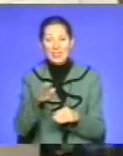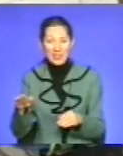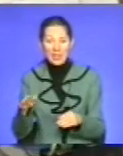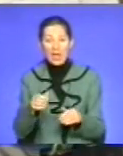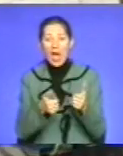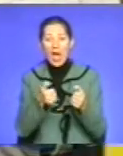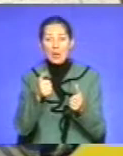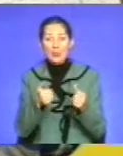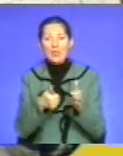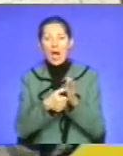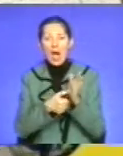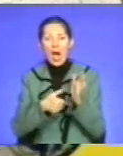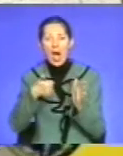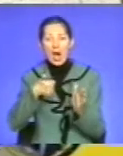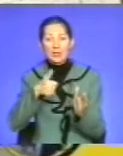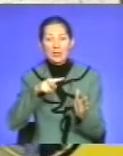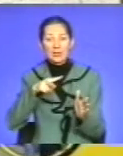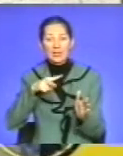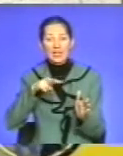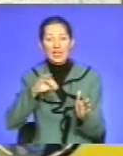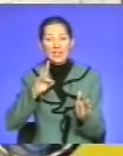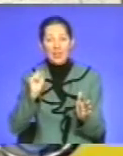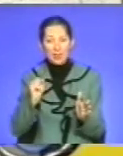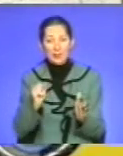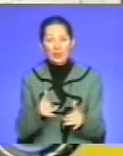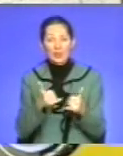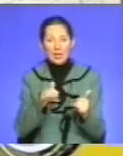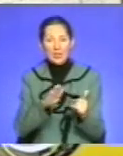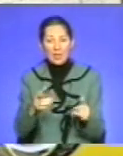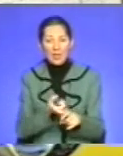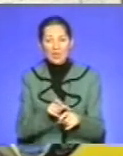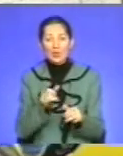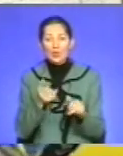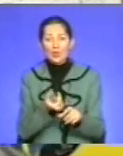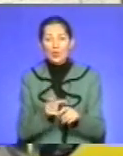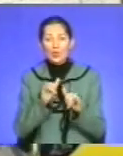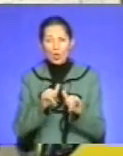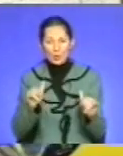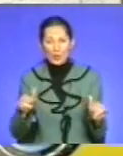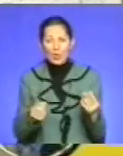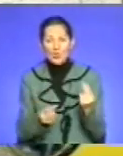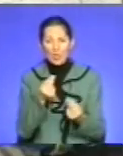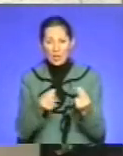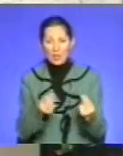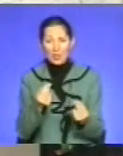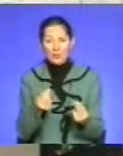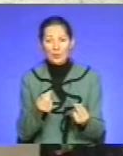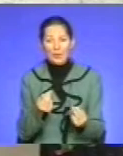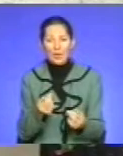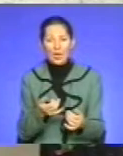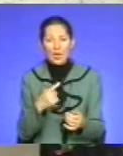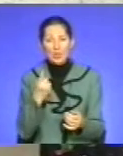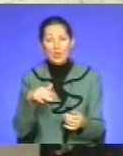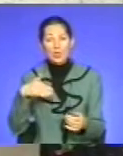глиною дуже розвиваюча для дітей, для моторики. І це буде, скажімо так, з однієї